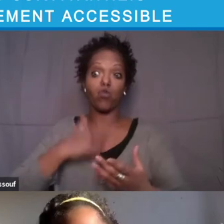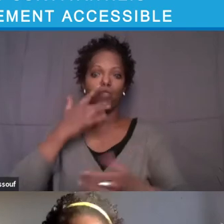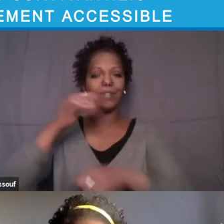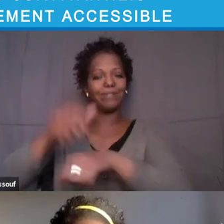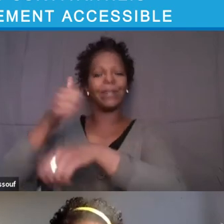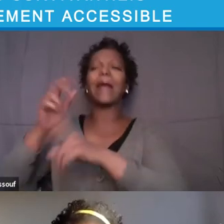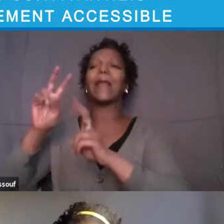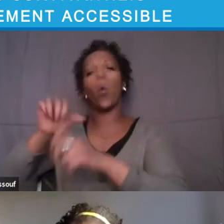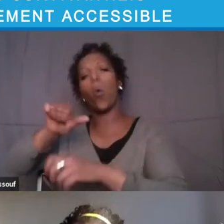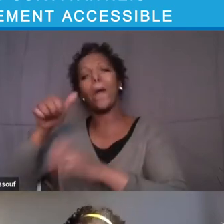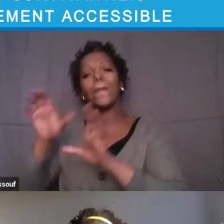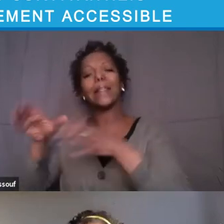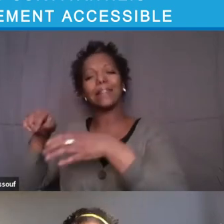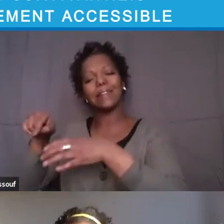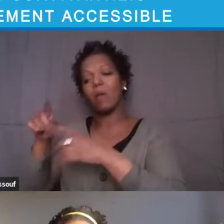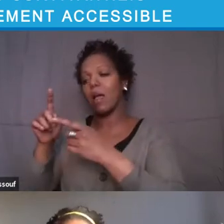chocs.